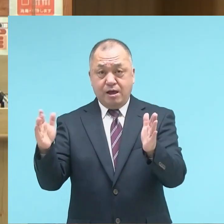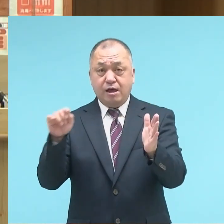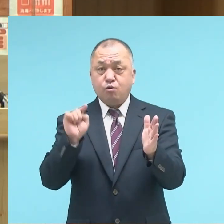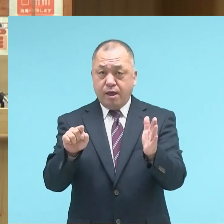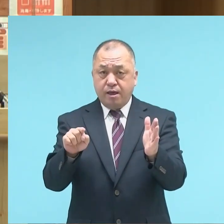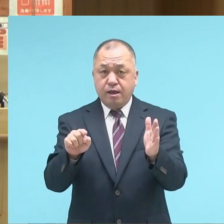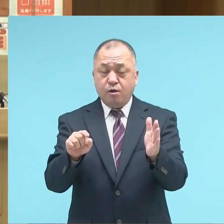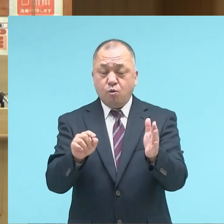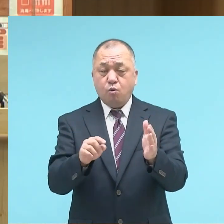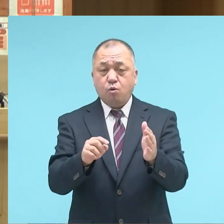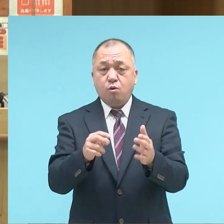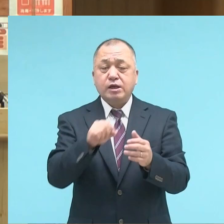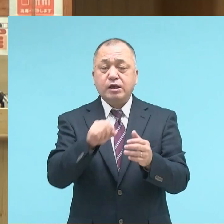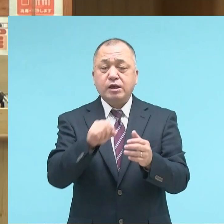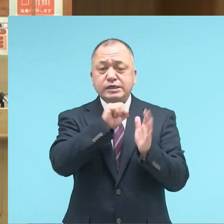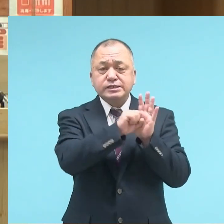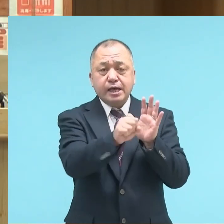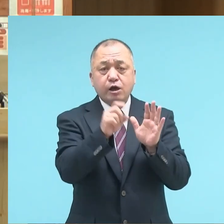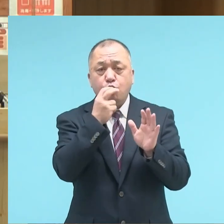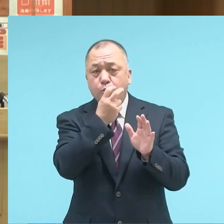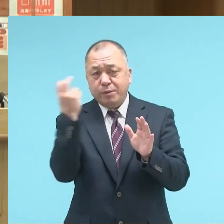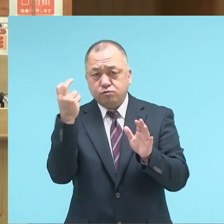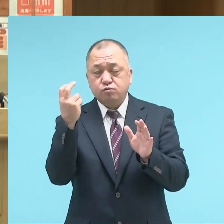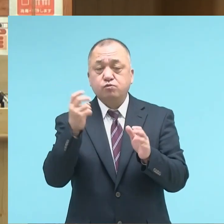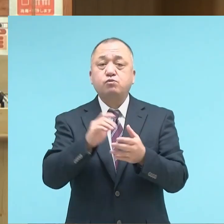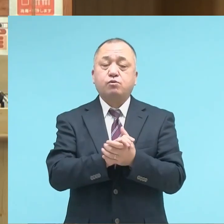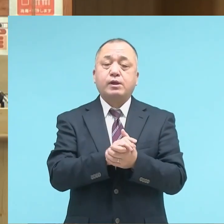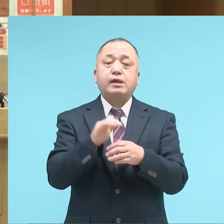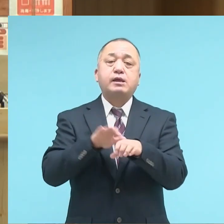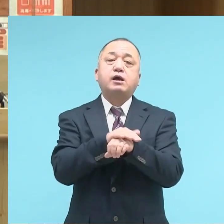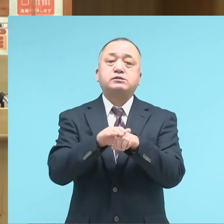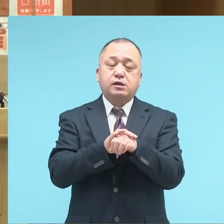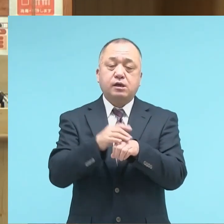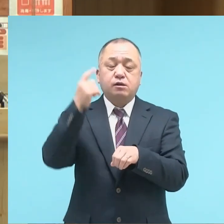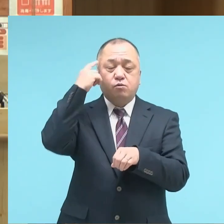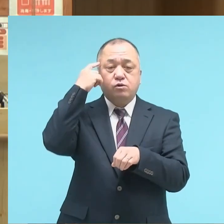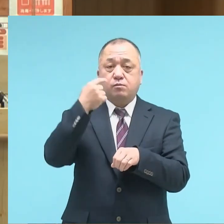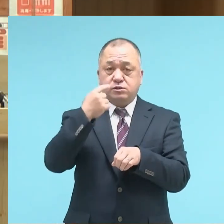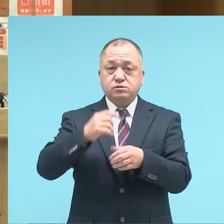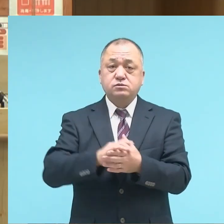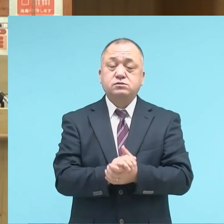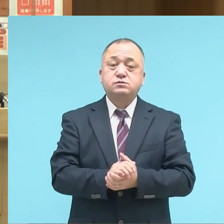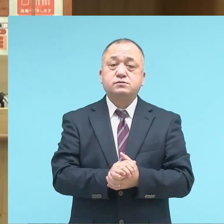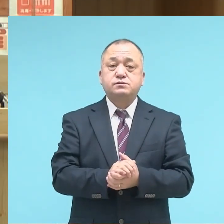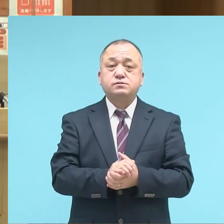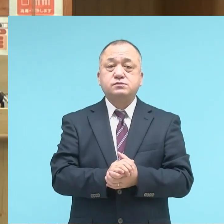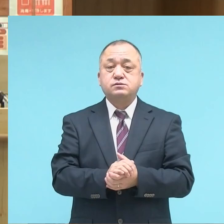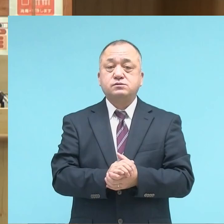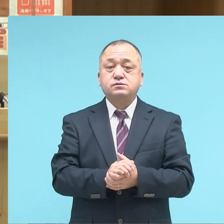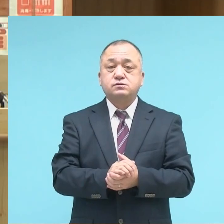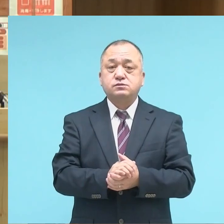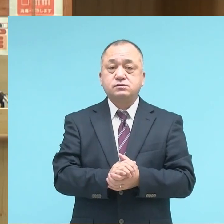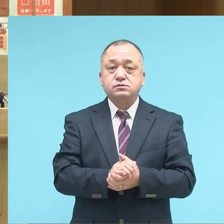とその成果を見極めていくと。こういうことが大事だというふうに思います